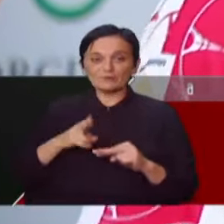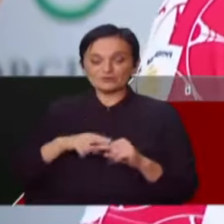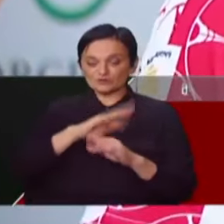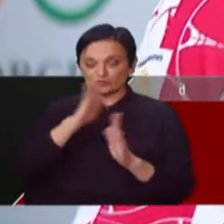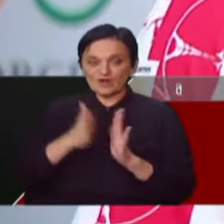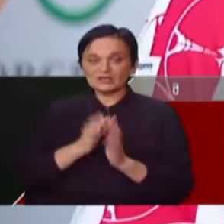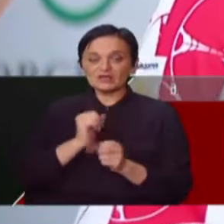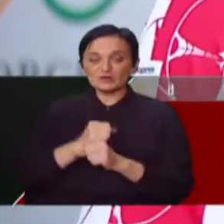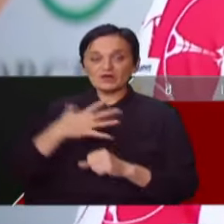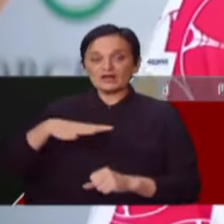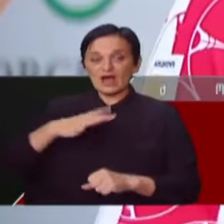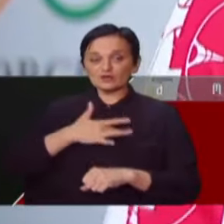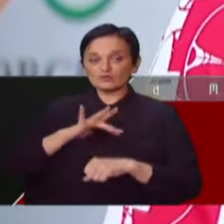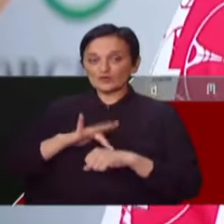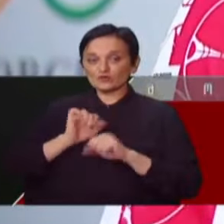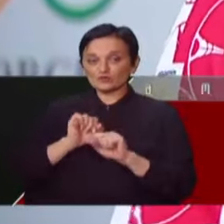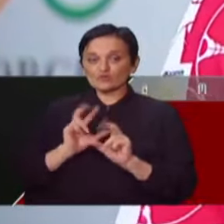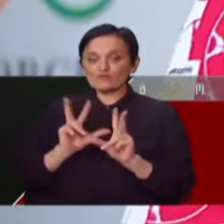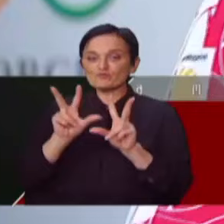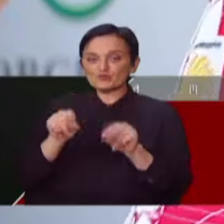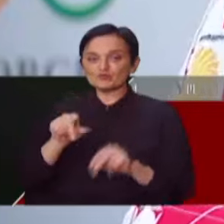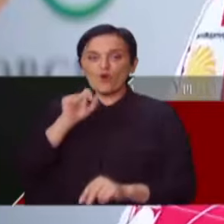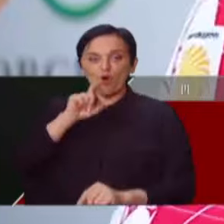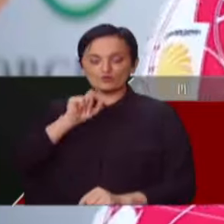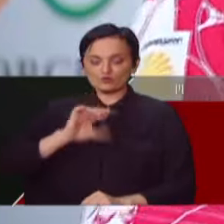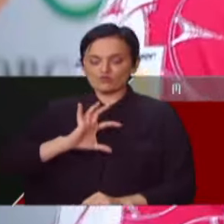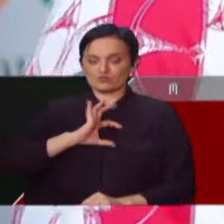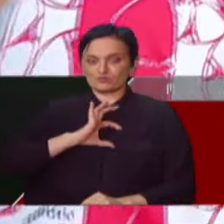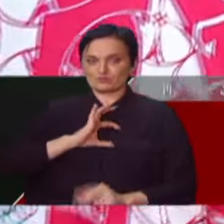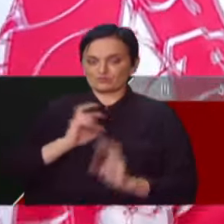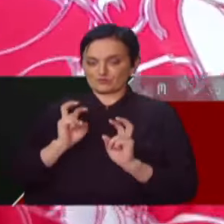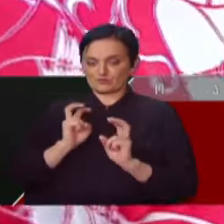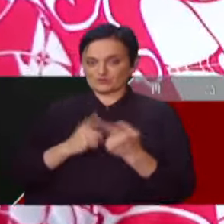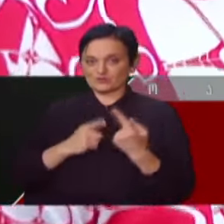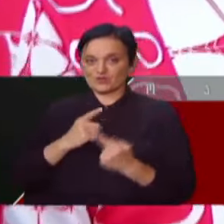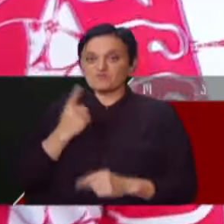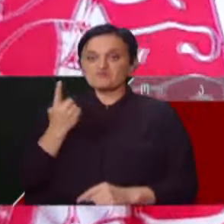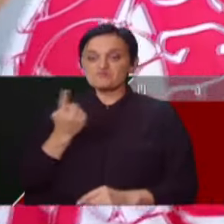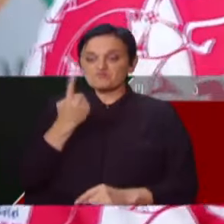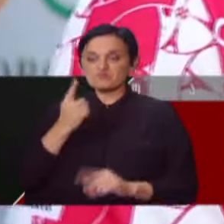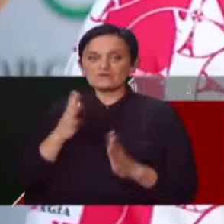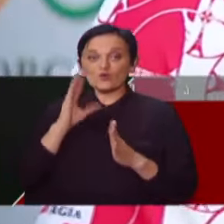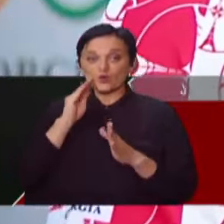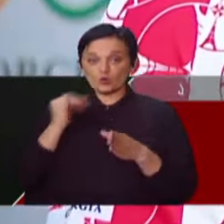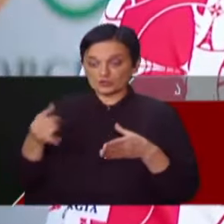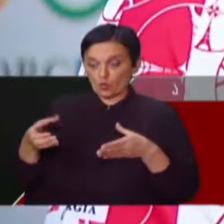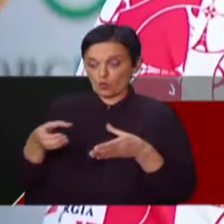ყველაფერს გავაკეთებ და ქართულ გულშემატკივარს პირდები ოქროსის ბრძოლას. პირველი შემთხვევა, როცა